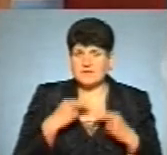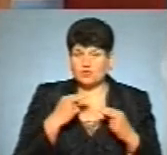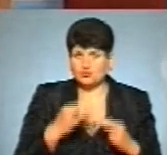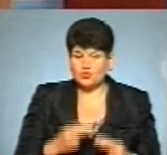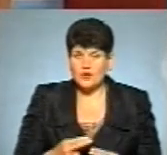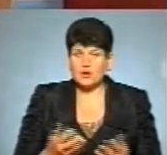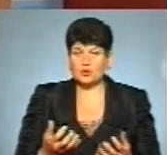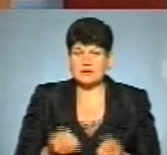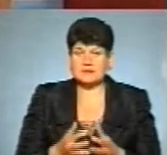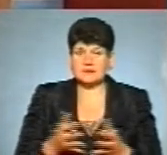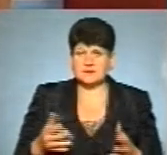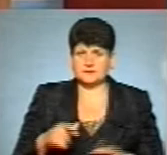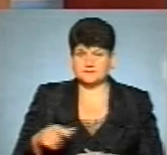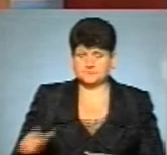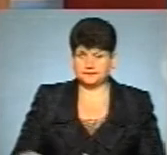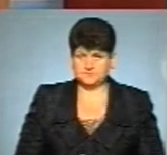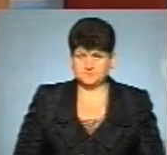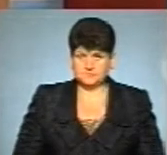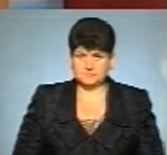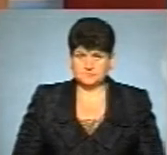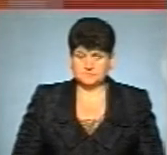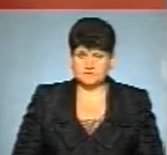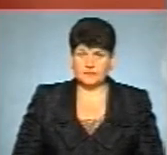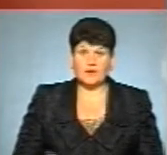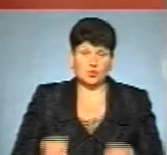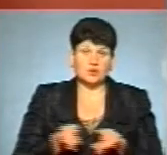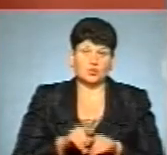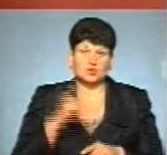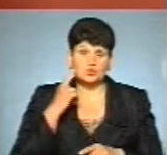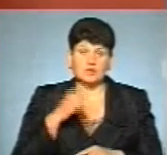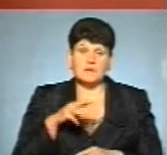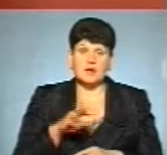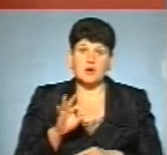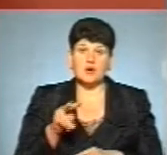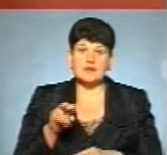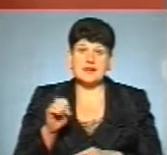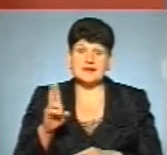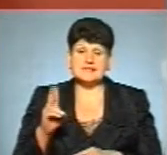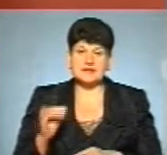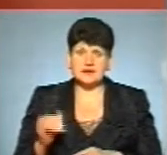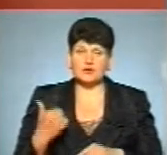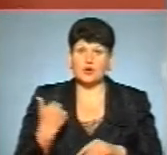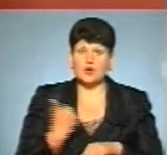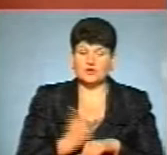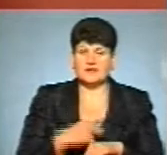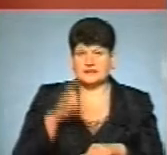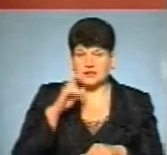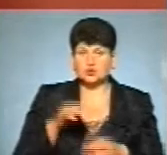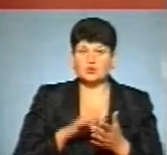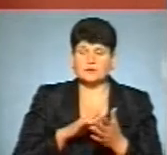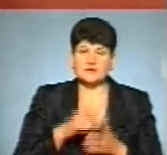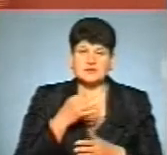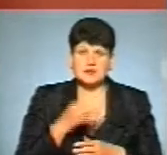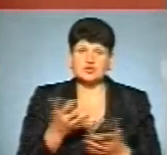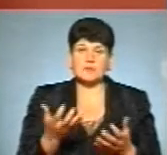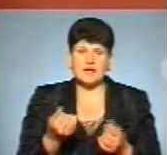і отримати більше споживачів. Власне, такої ж думки Мар'яни Олайській, голова Держтуризму, я зацитую її, вона сказала, якщо